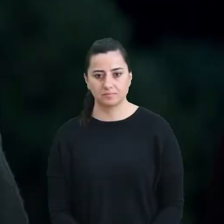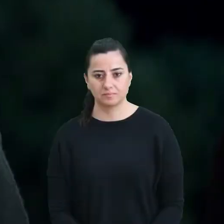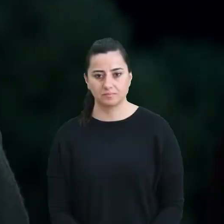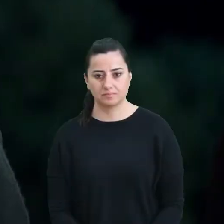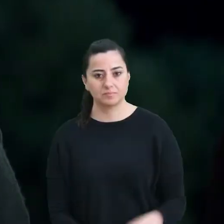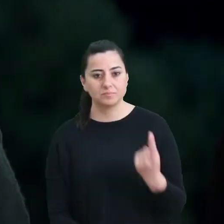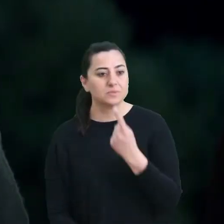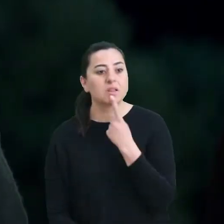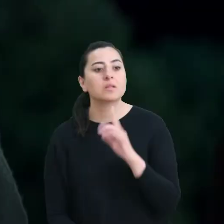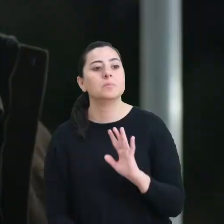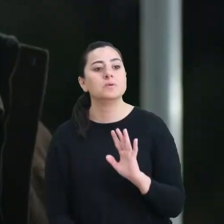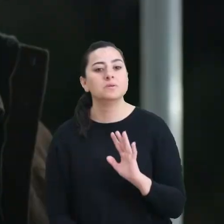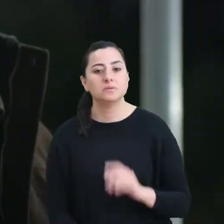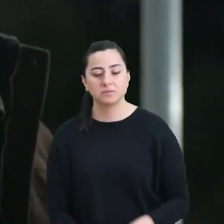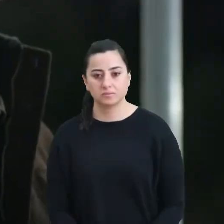Bir şey demeyecek misin?